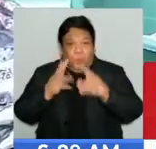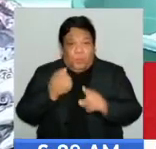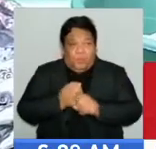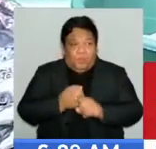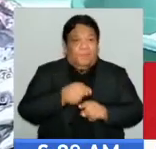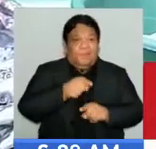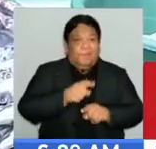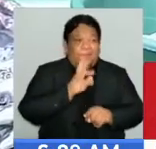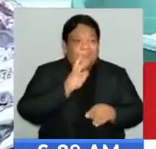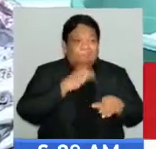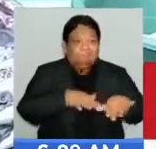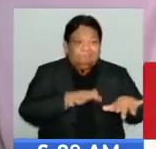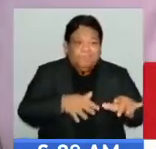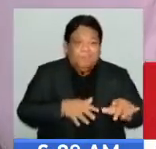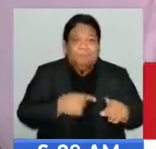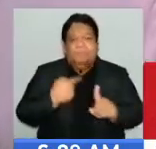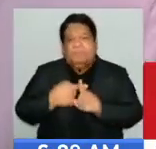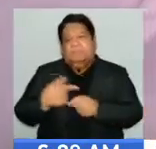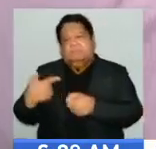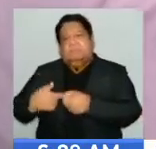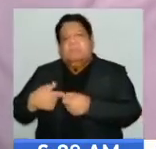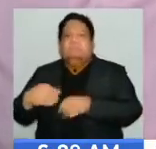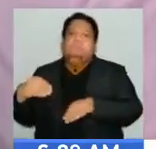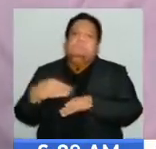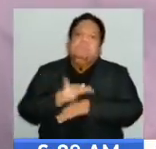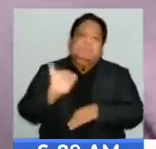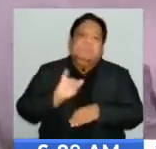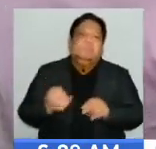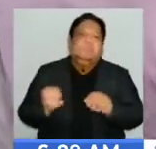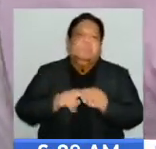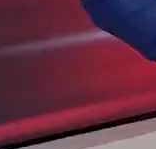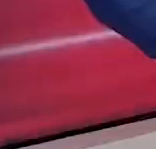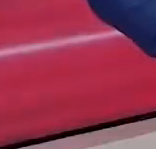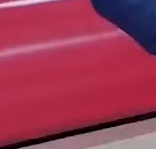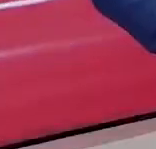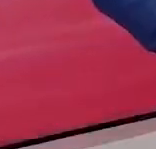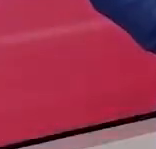angang Bal Bernad Rey GMA integrated